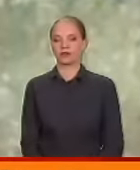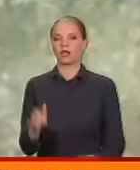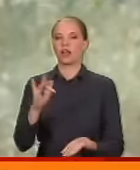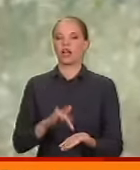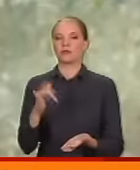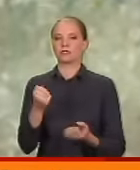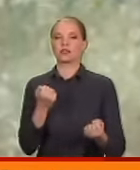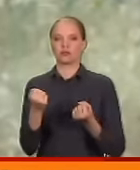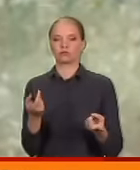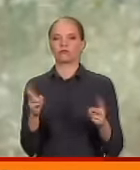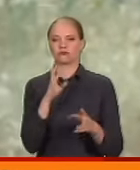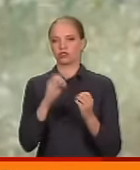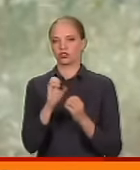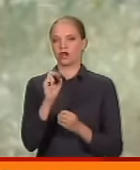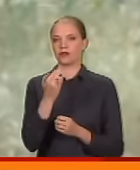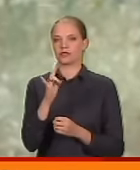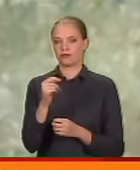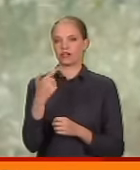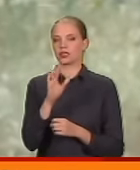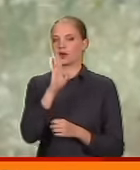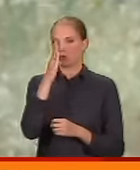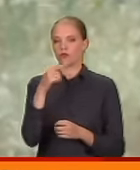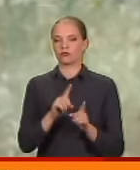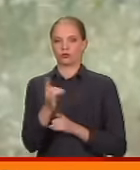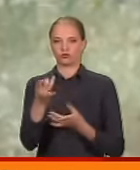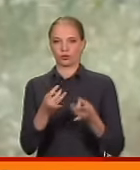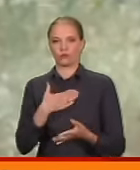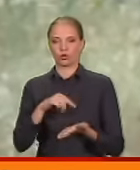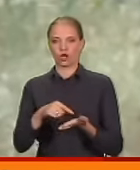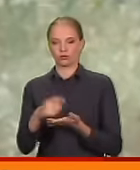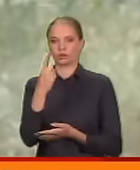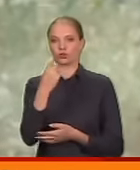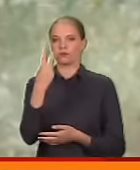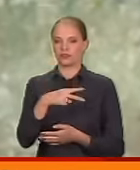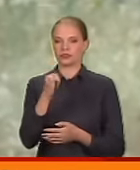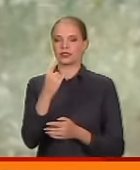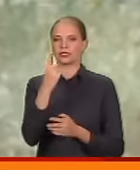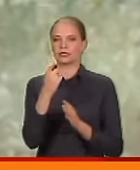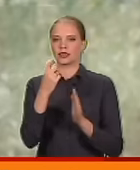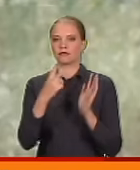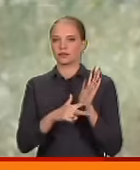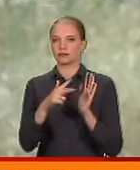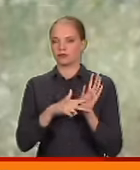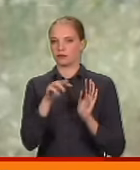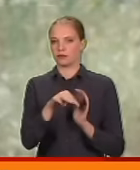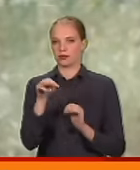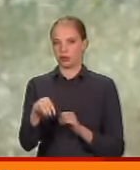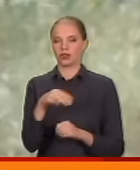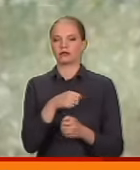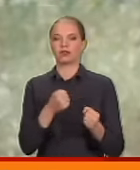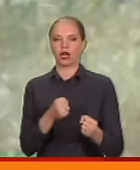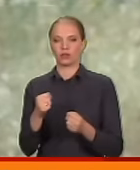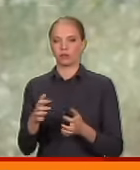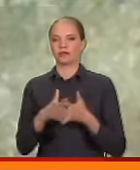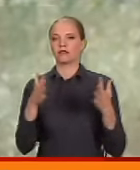Епіцентром напруги залишається Авдіївка, де противник вів вогонь по наших позиціях зі 120 та 82 міліметрових мінометів,